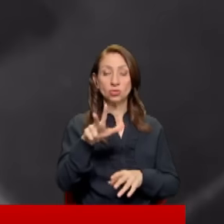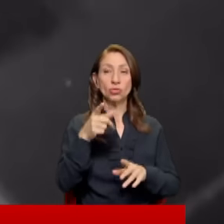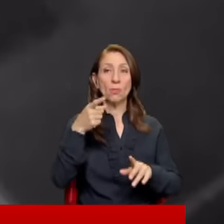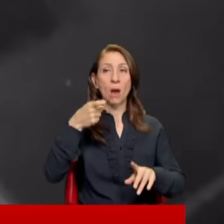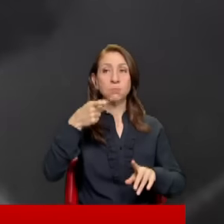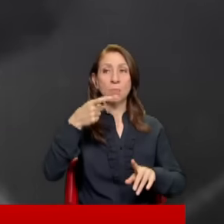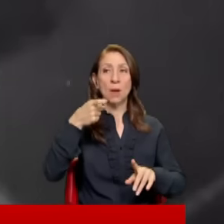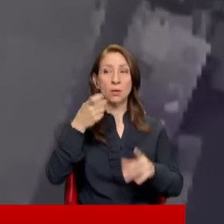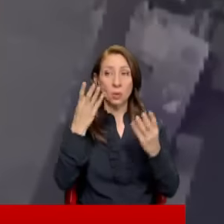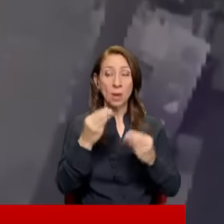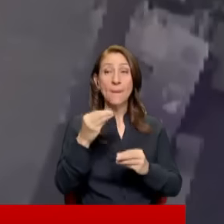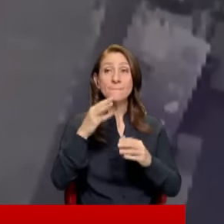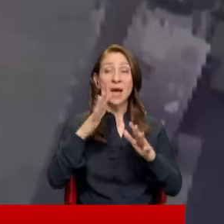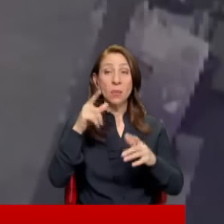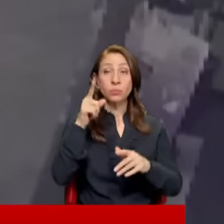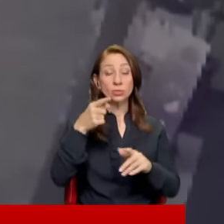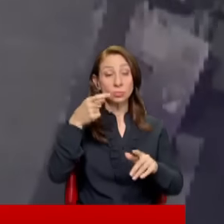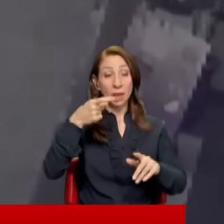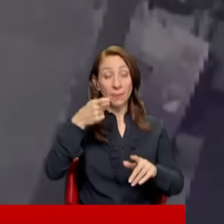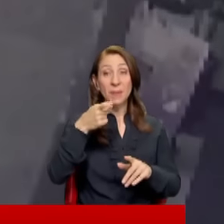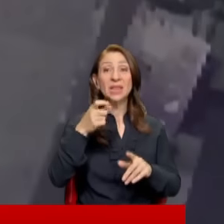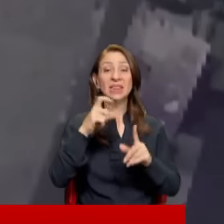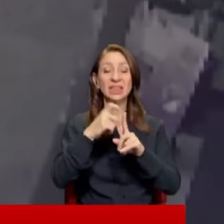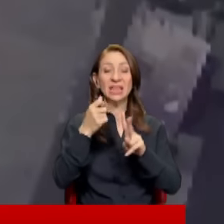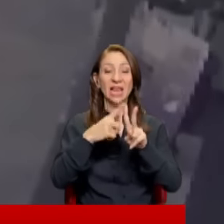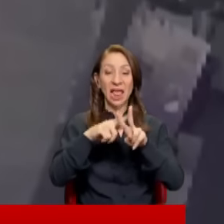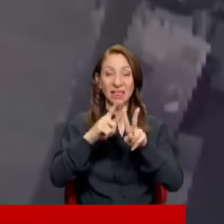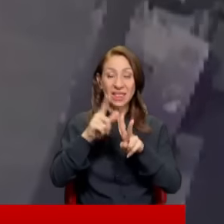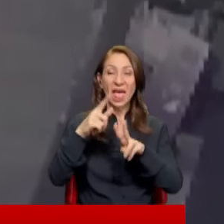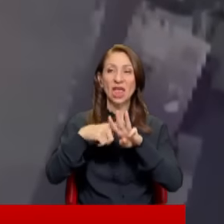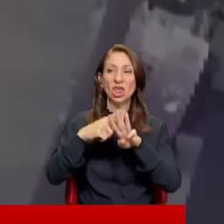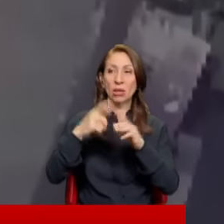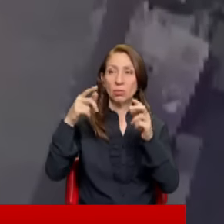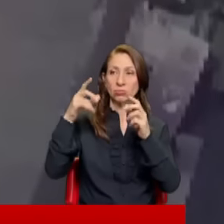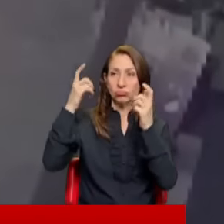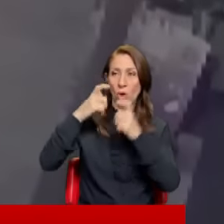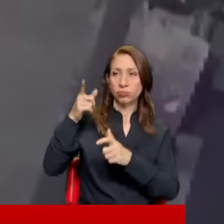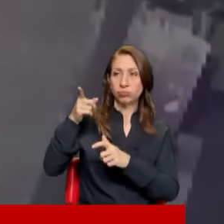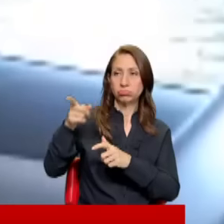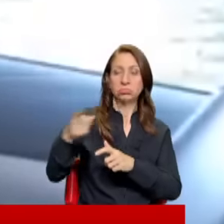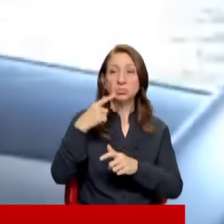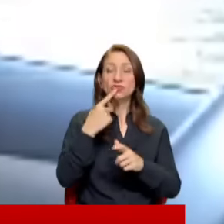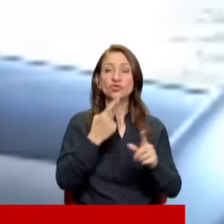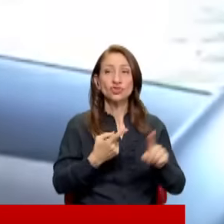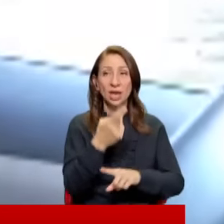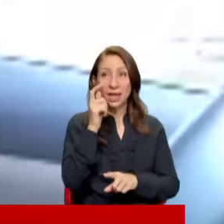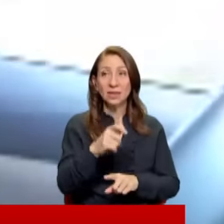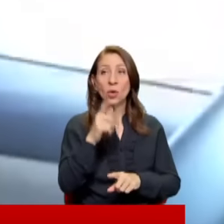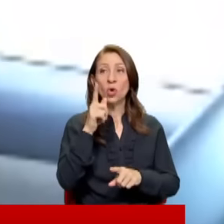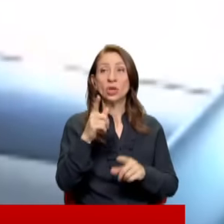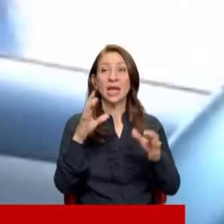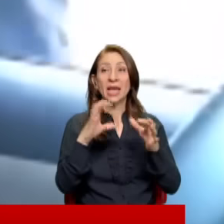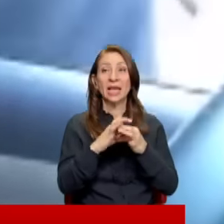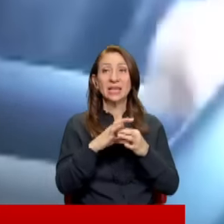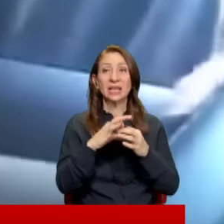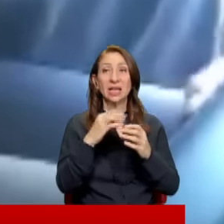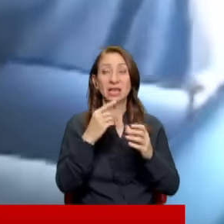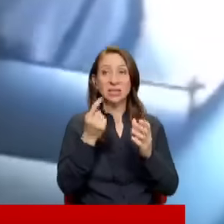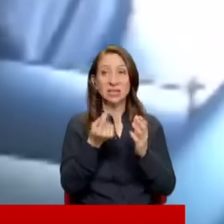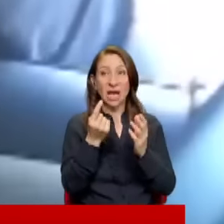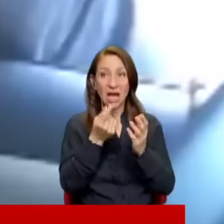kurşunlanmış parlak bu saldırıdan Dilan Engin Polat çiftini sorumlu tuttu şikayetçi oldu olaya ilişkin iddianame